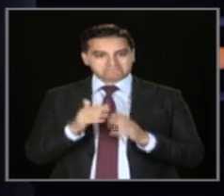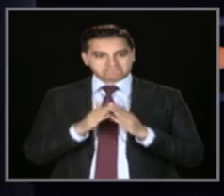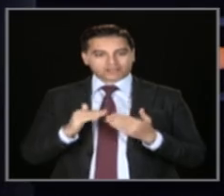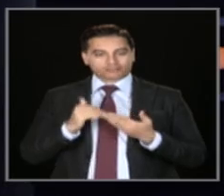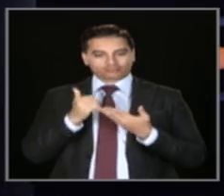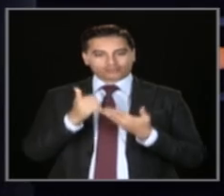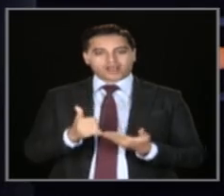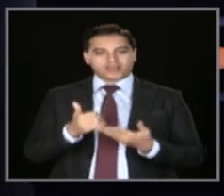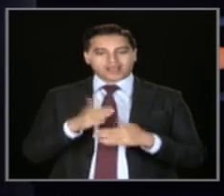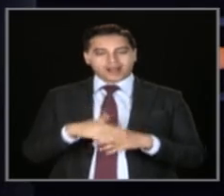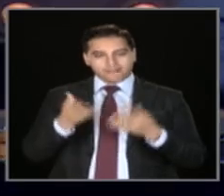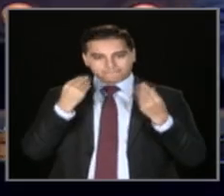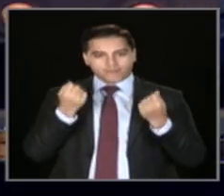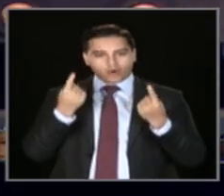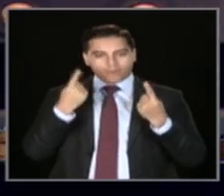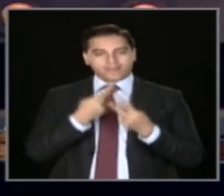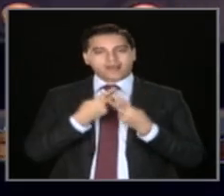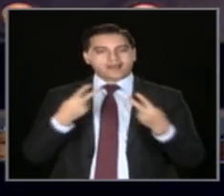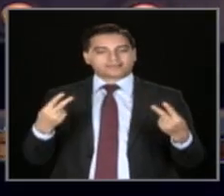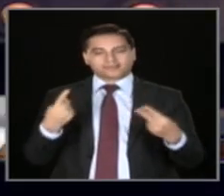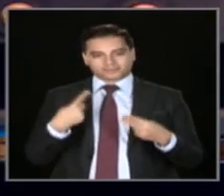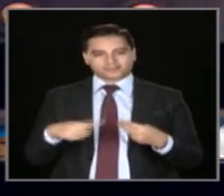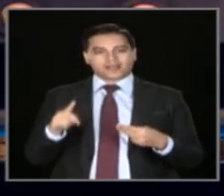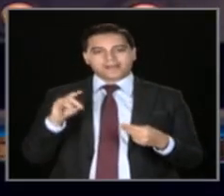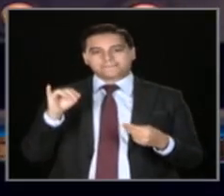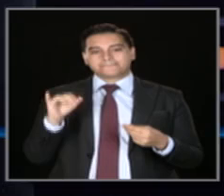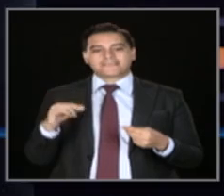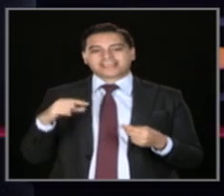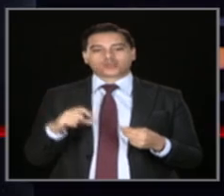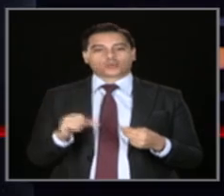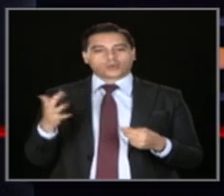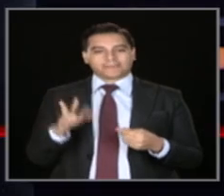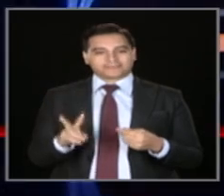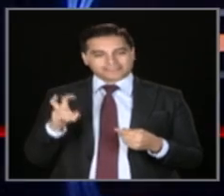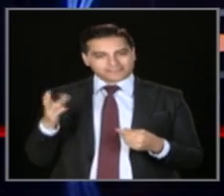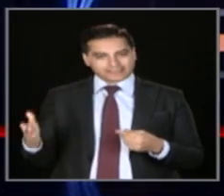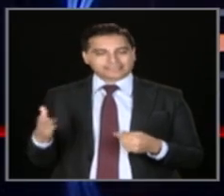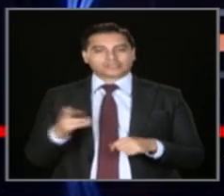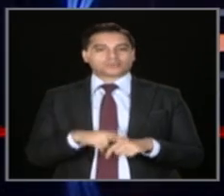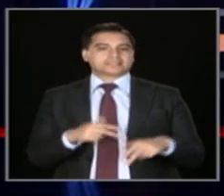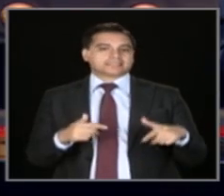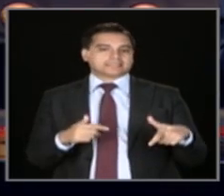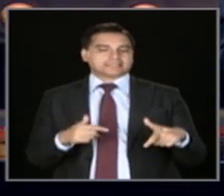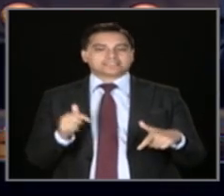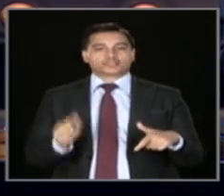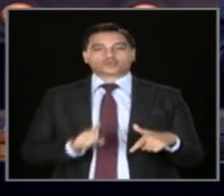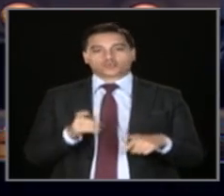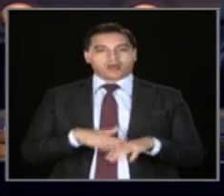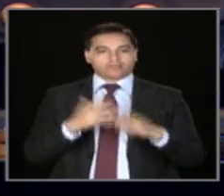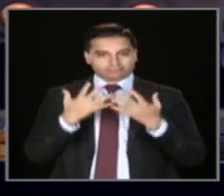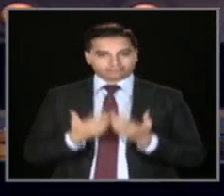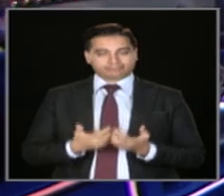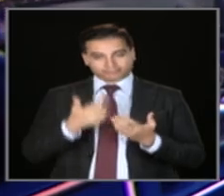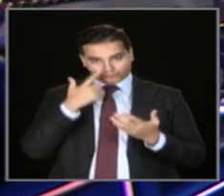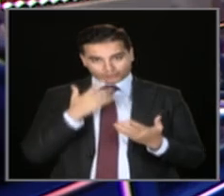والعربي في المعلوماتية. برافو عليك يا ميدو، 70 دندرة، أبو سمبل 60. قدرات ذهنية، والسؤال